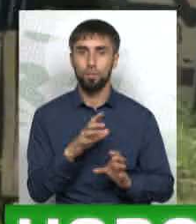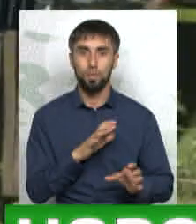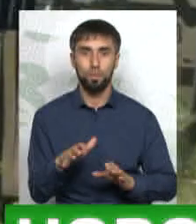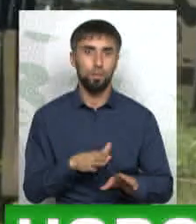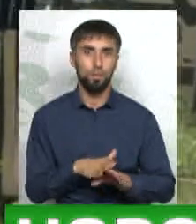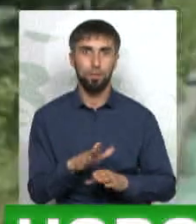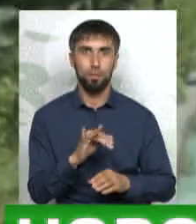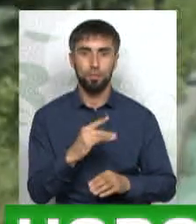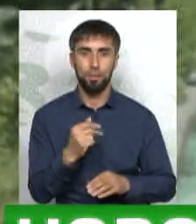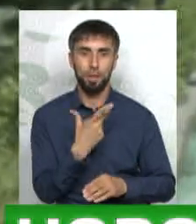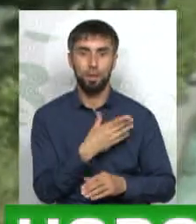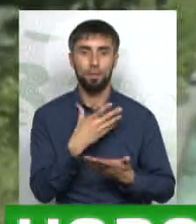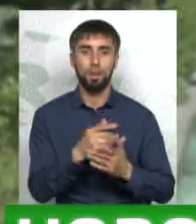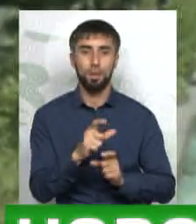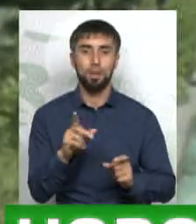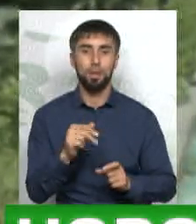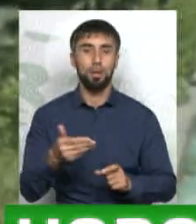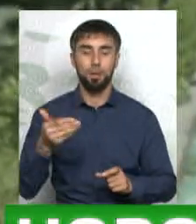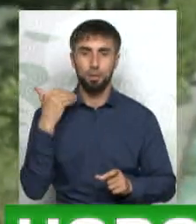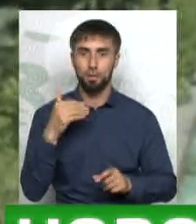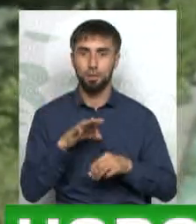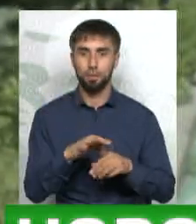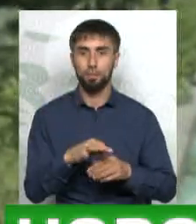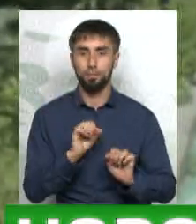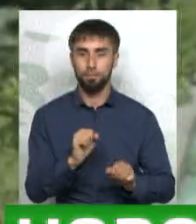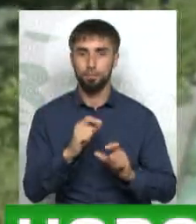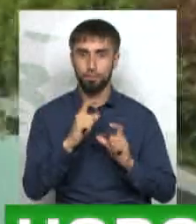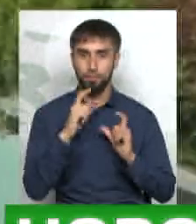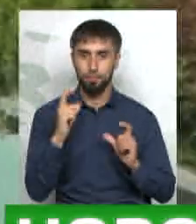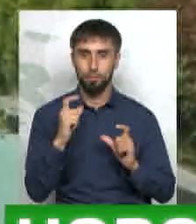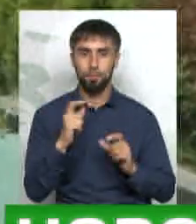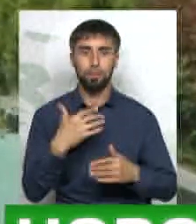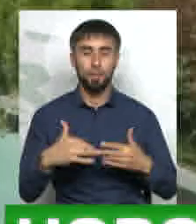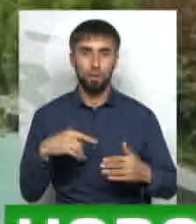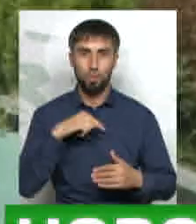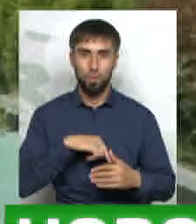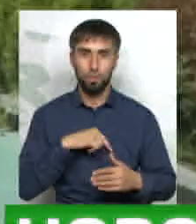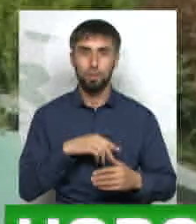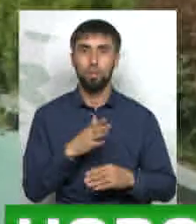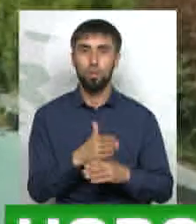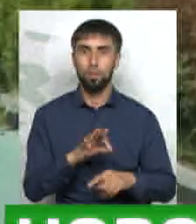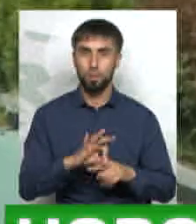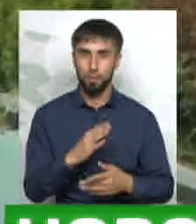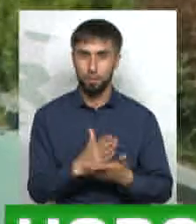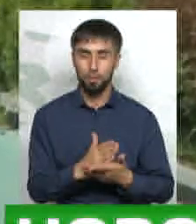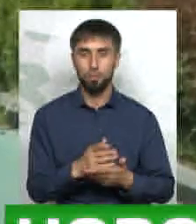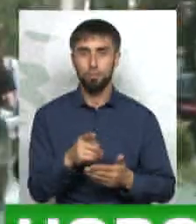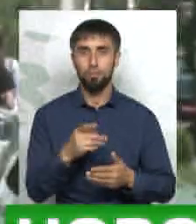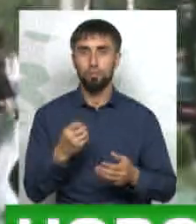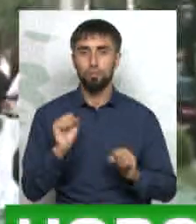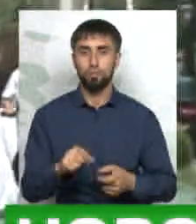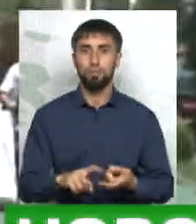обеспечить полную вакцинацию своих граждан и, как раньше, носить средства индивидуальной защиты. Слабый организм, к тому же с хроническими заболеваниями,